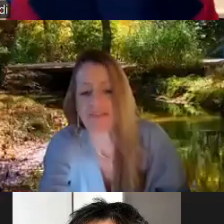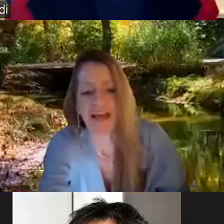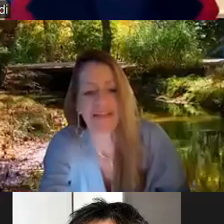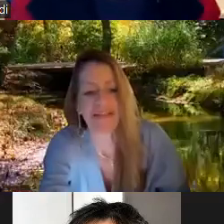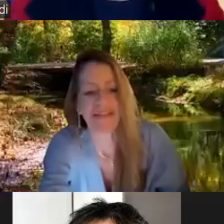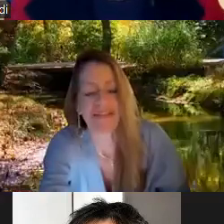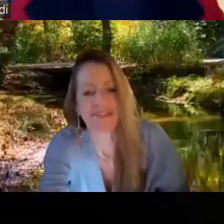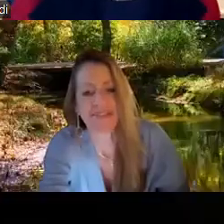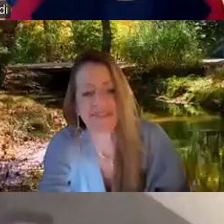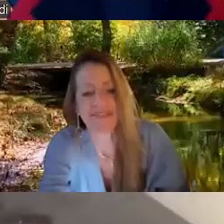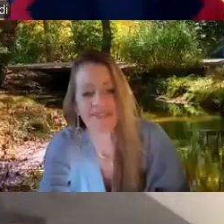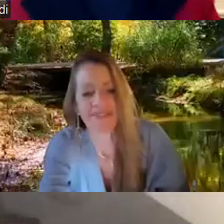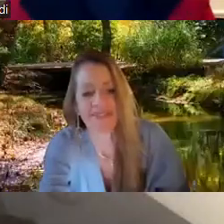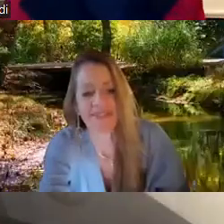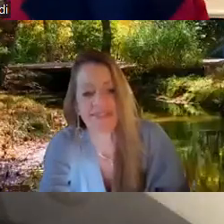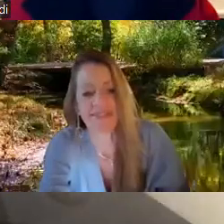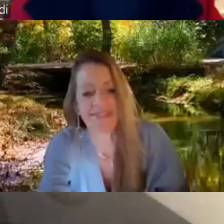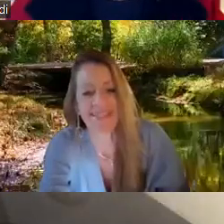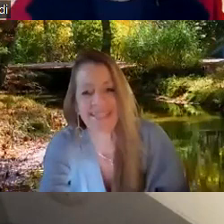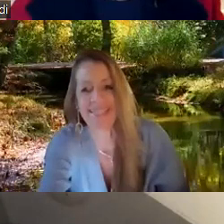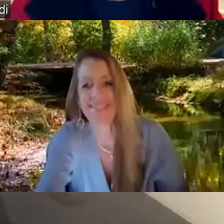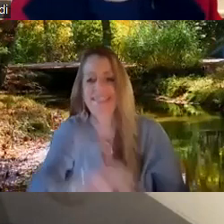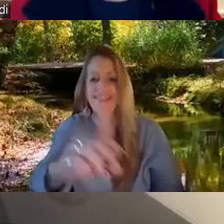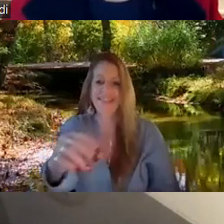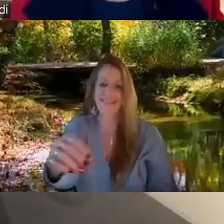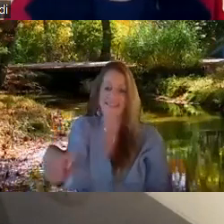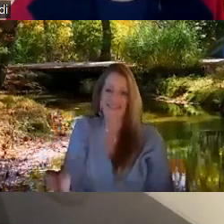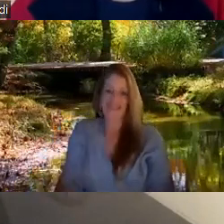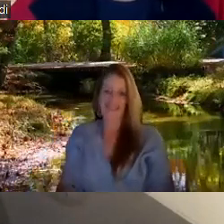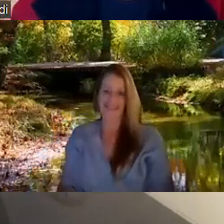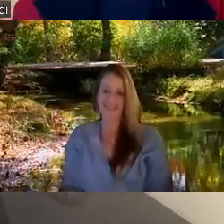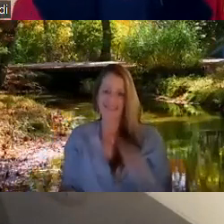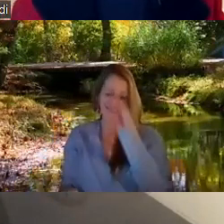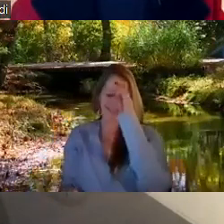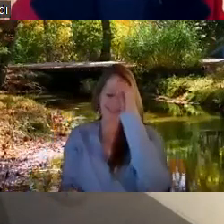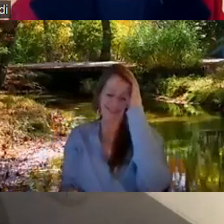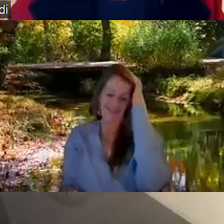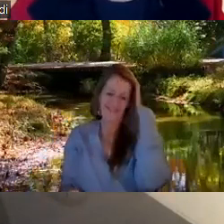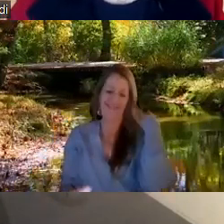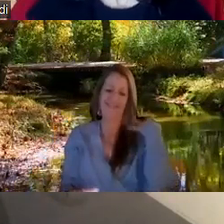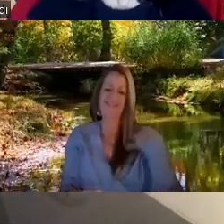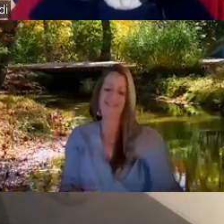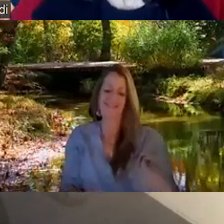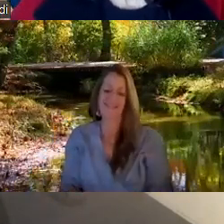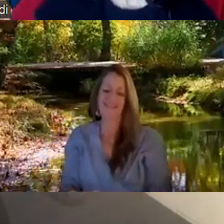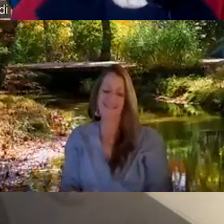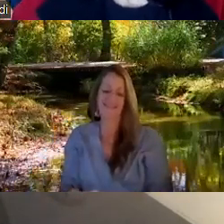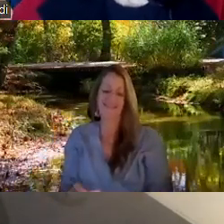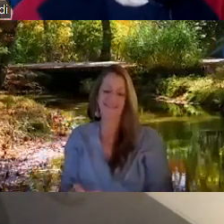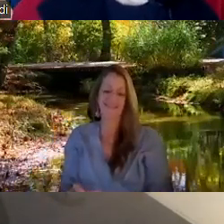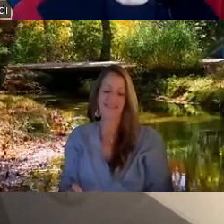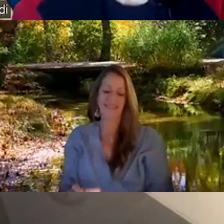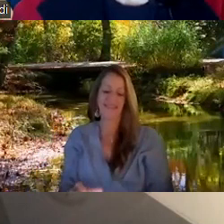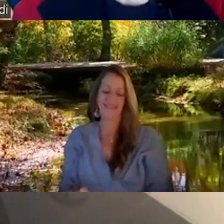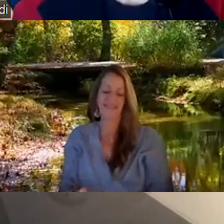Second that. Thank you, Melissa. Merci. Under the rules for conducting remote